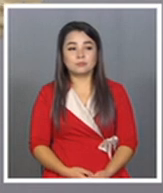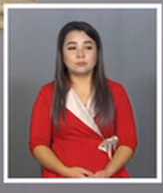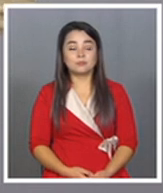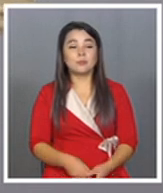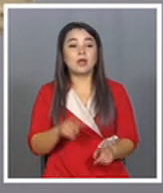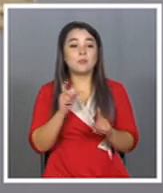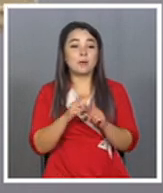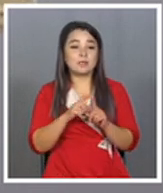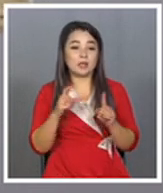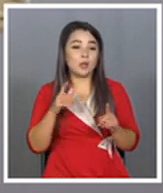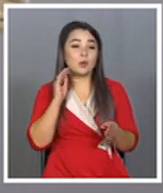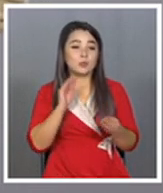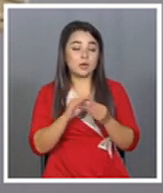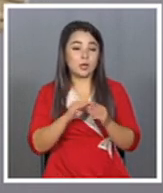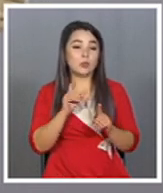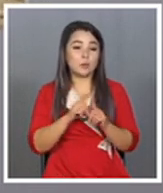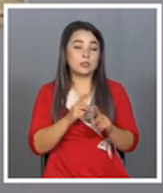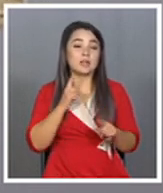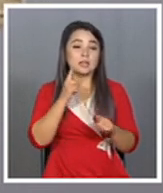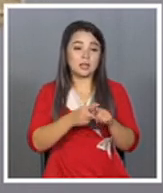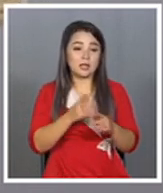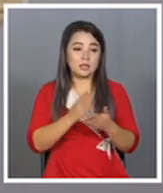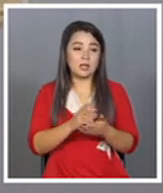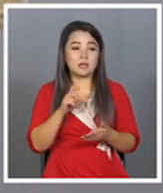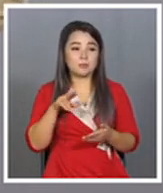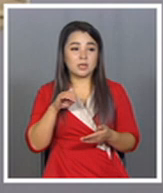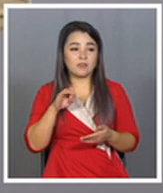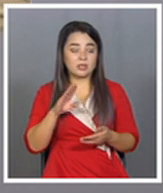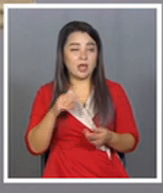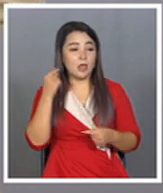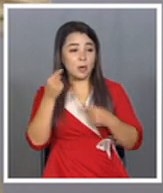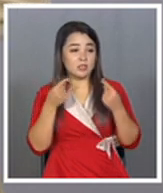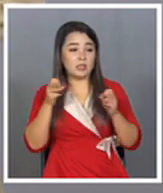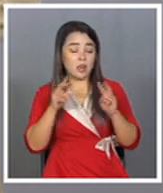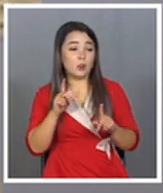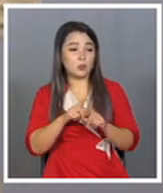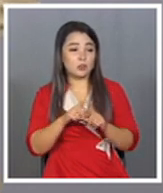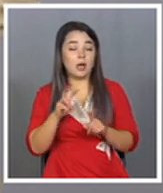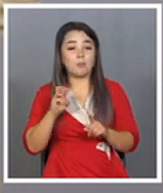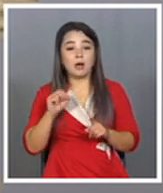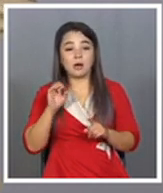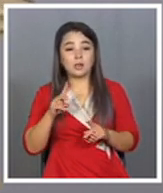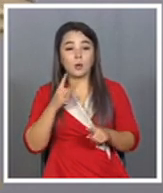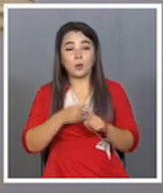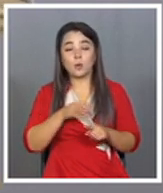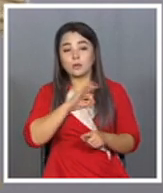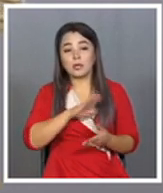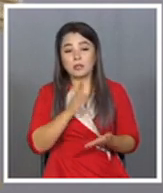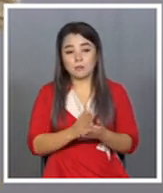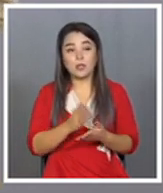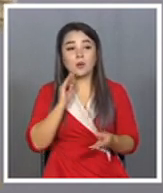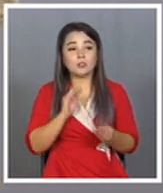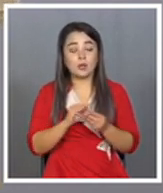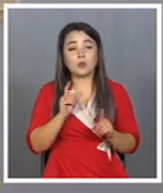Мәтінде тұрақты сөз тіркестері, экспрессивті эмоционалды сөз бен мақал қолданылған екен. Тұрақты